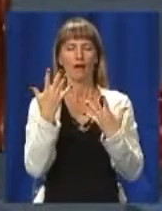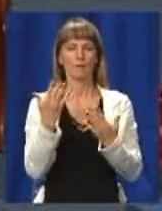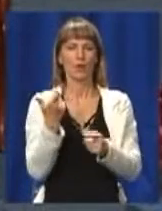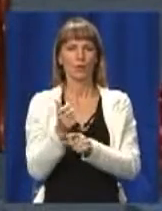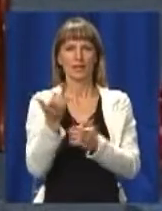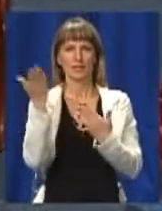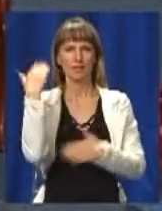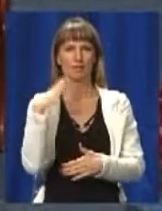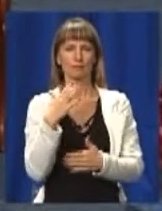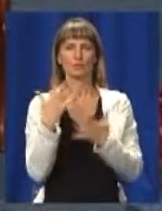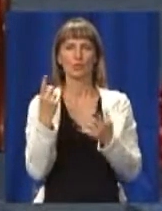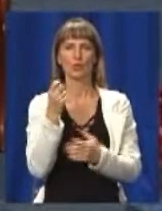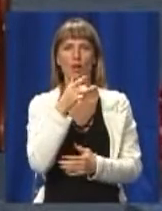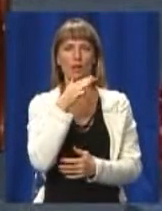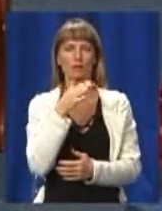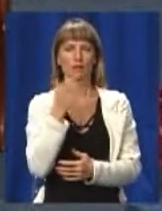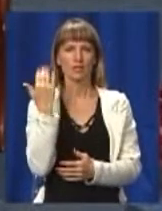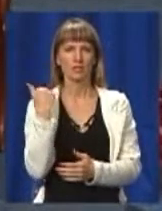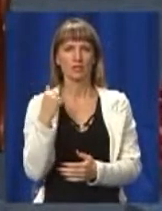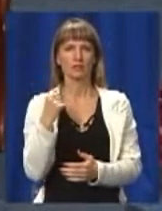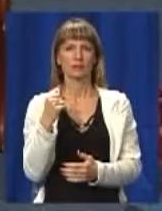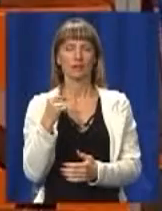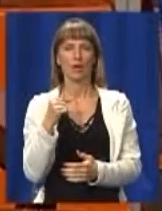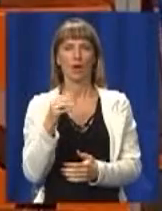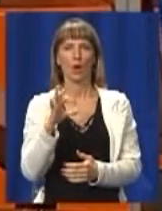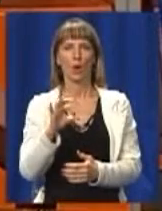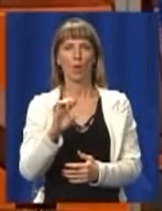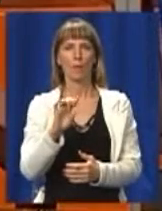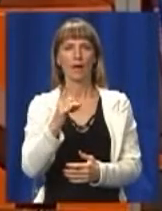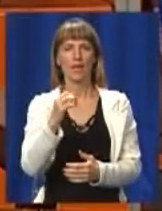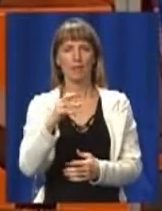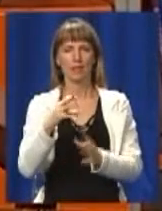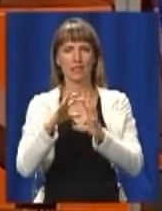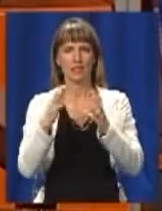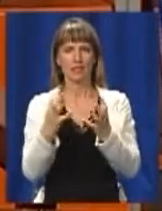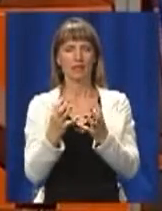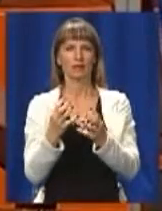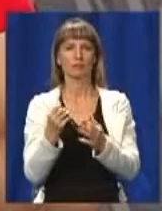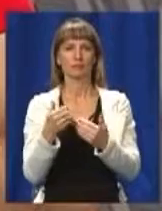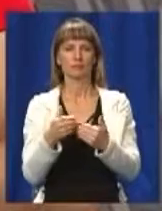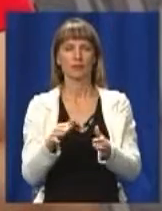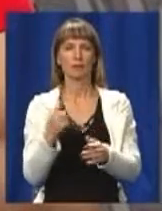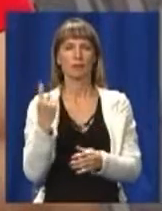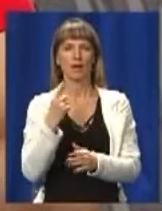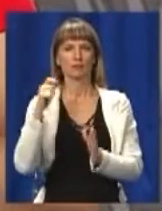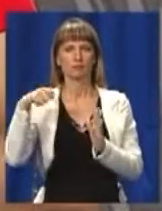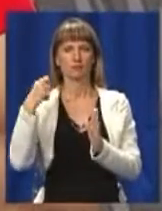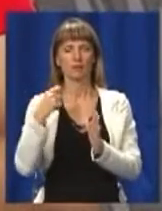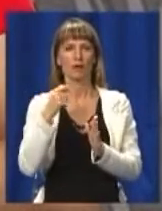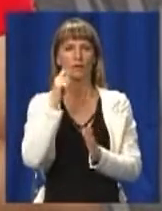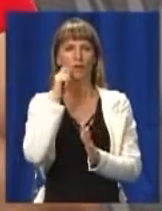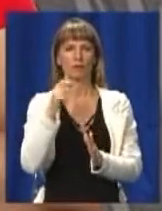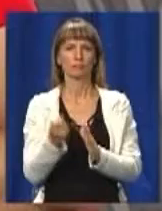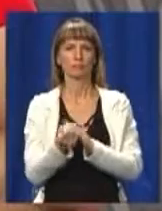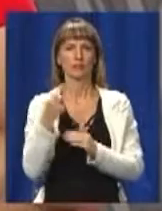було, майже більше, аніж 100 років. Об'ємні у 1911 році в Росії. Перші мультиплікаційні фільми в Україні з'явилися